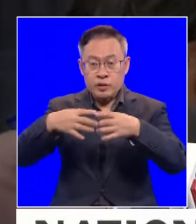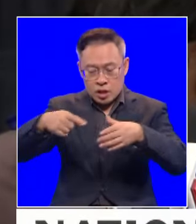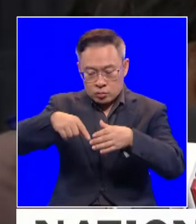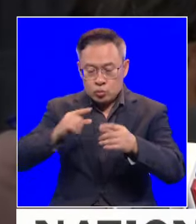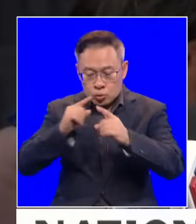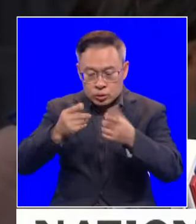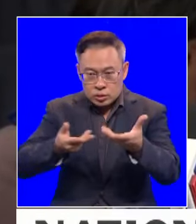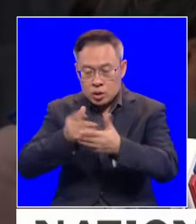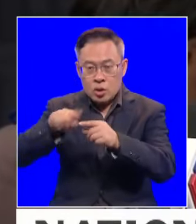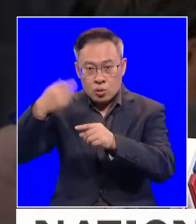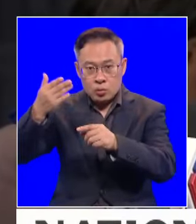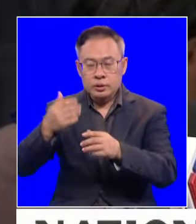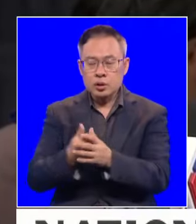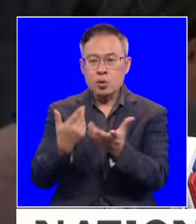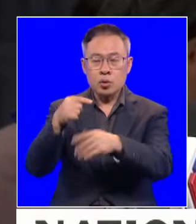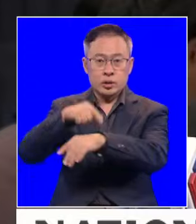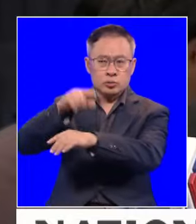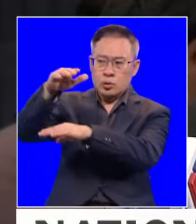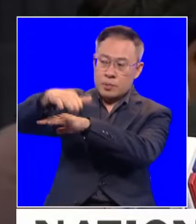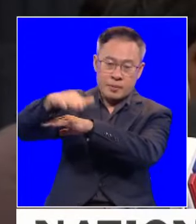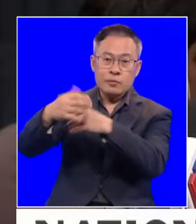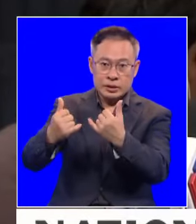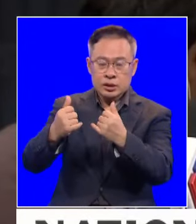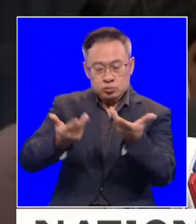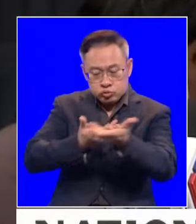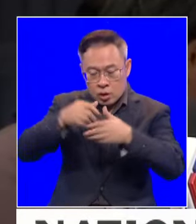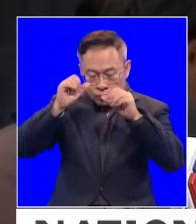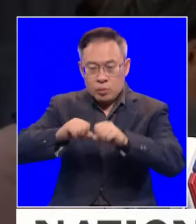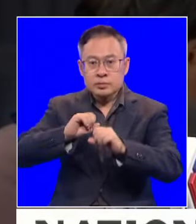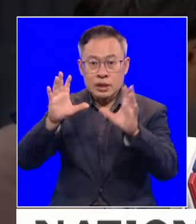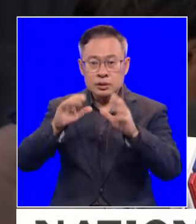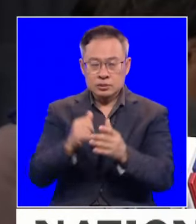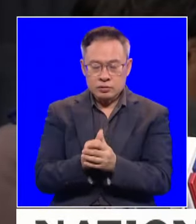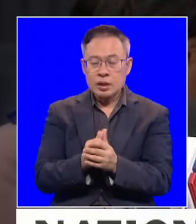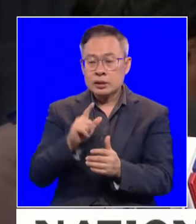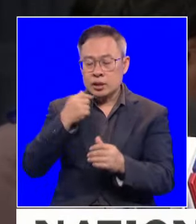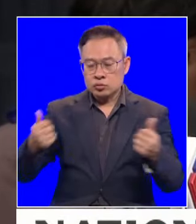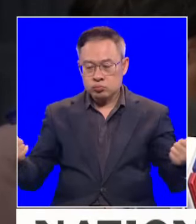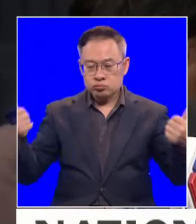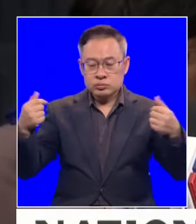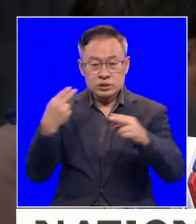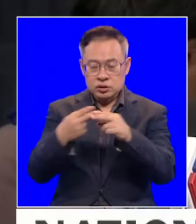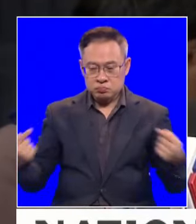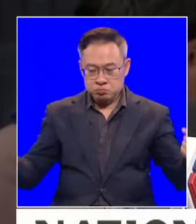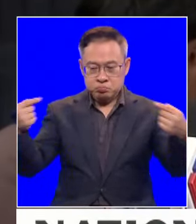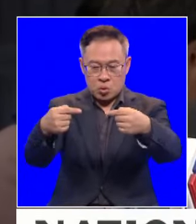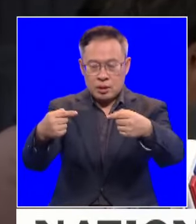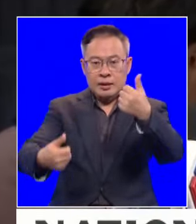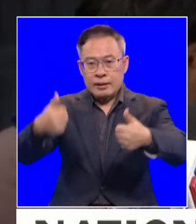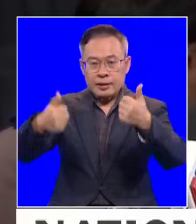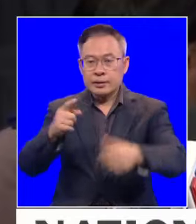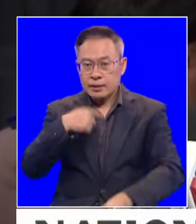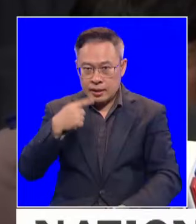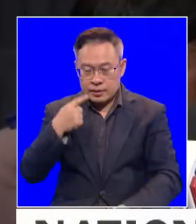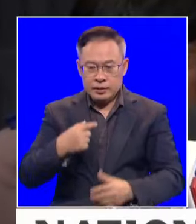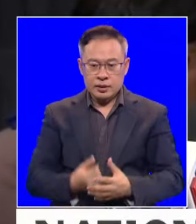จะมีความชัดเจนในช่วงบ่ายของวันนี้ค่ะซึ่งเชื่อมั่นว่าตัวแทนของพรรคที่จะส่งชิงตำแหน่งดังกล่าวจะทำงานในสภาได้และไม่ใช่เ